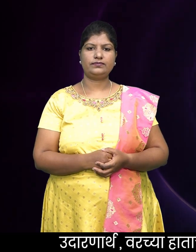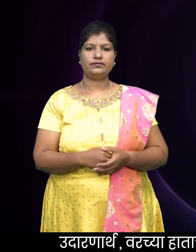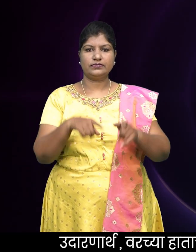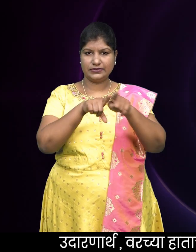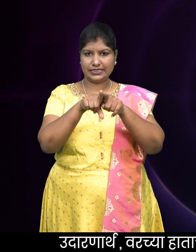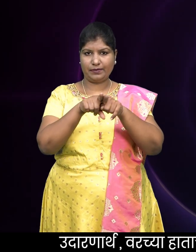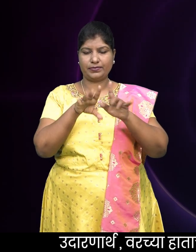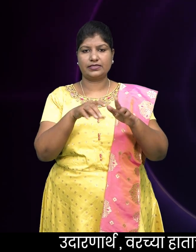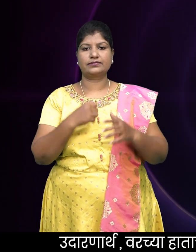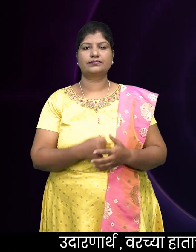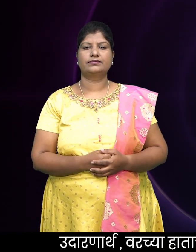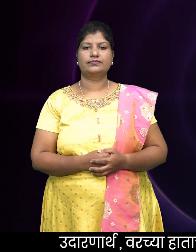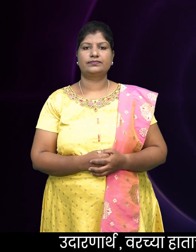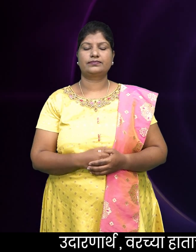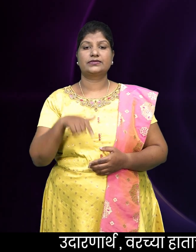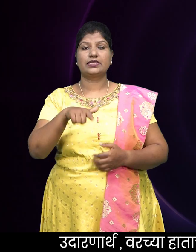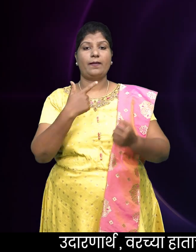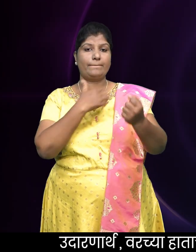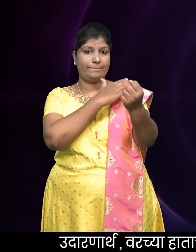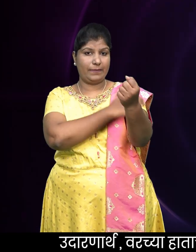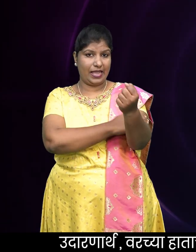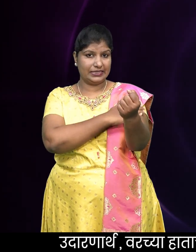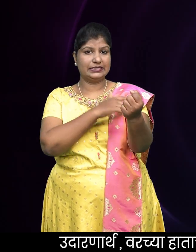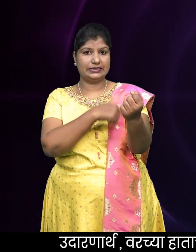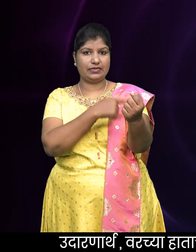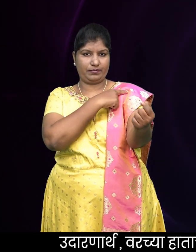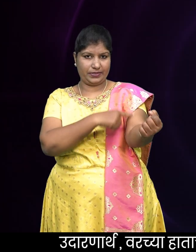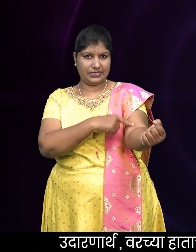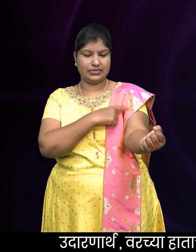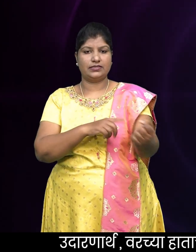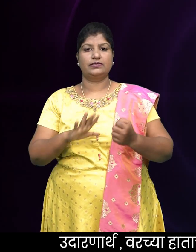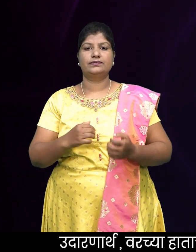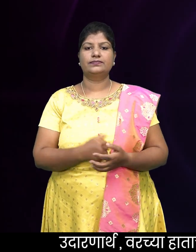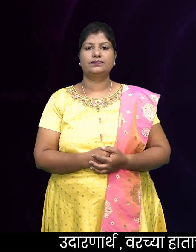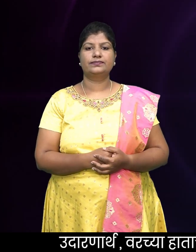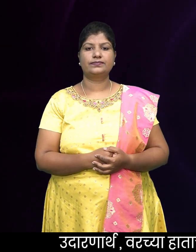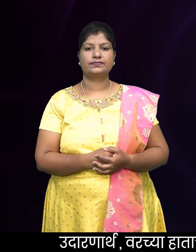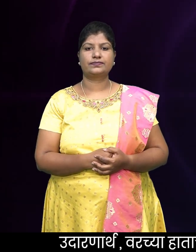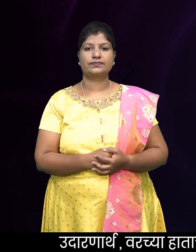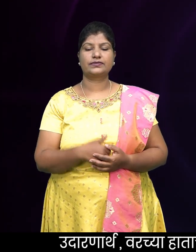उदाहरणार्थ, वरच्या हाताच्या पुढच्या बाजूला असलेला बायसेप्स स्नायू हा एक